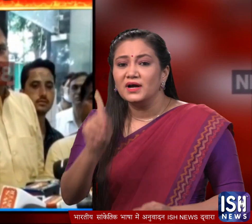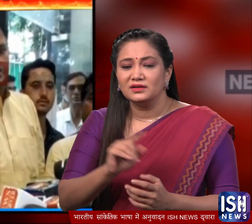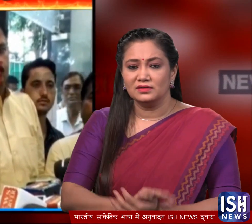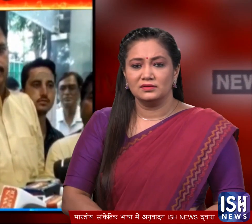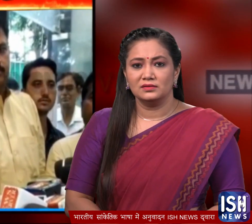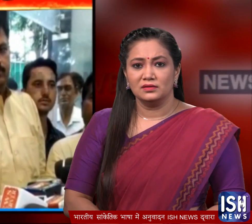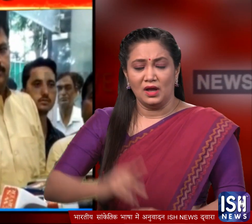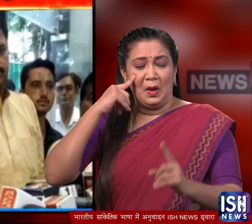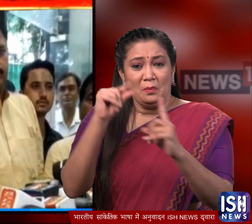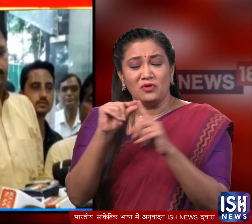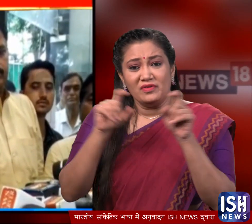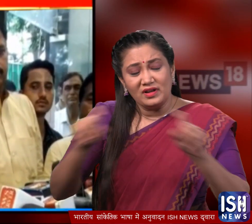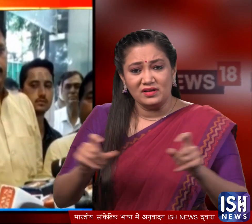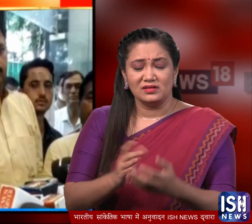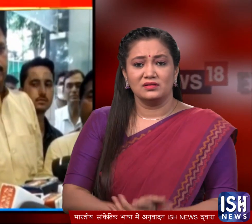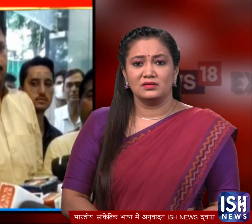जबकि वो कुछ